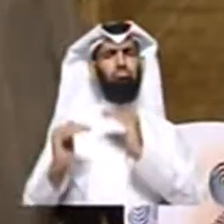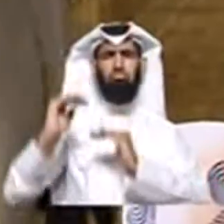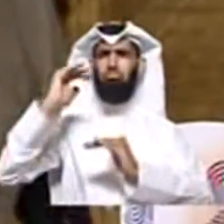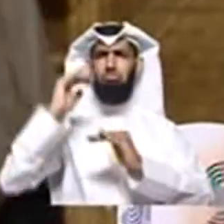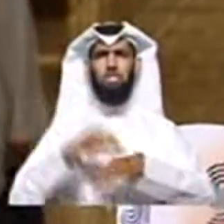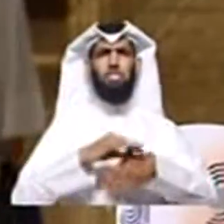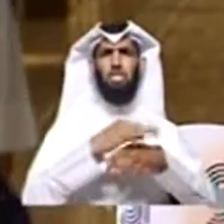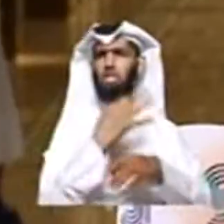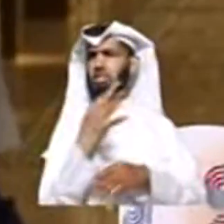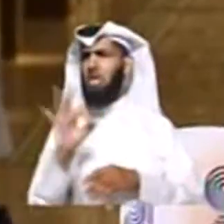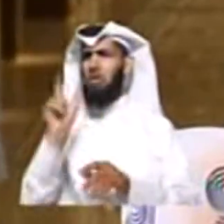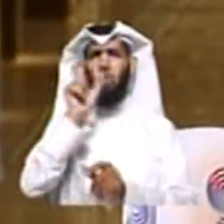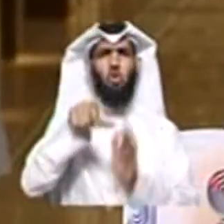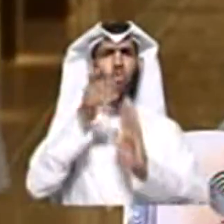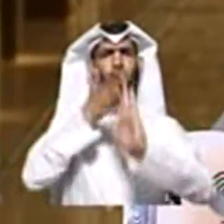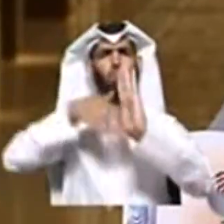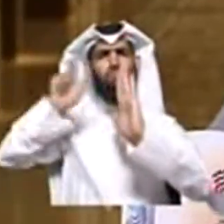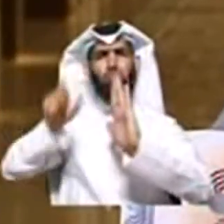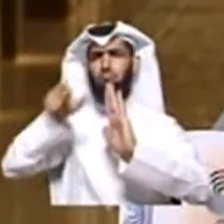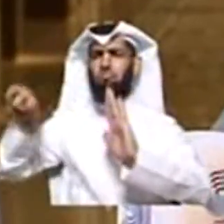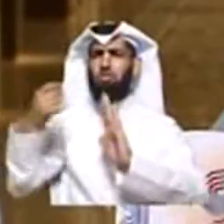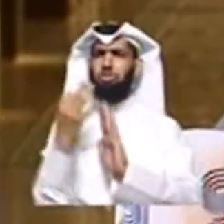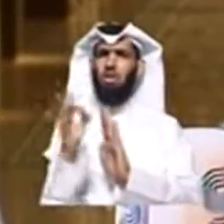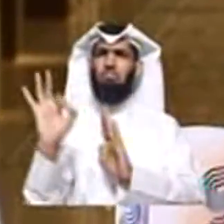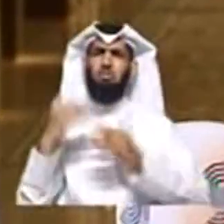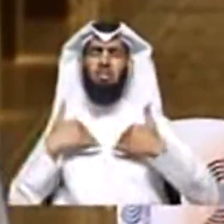يعبر فيها كل نائب عن رأيه من خلال تصويته في هذه الجلسة.